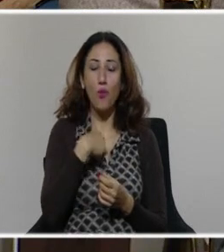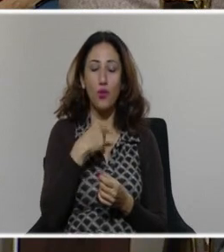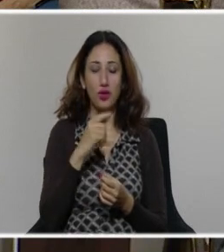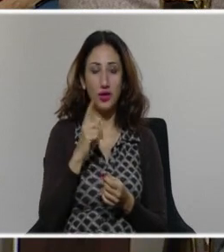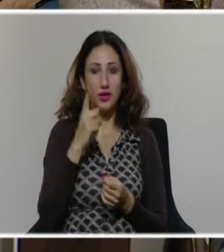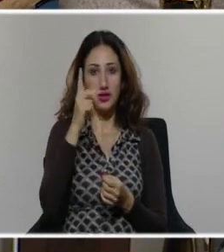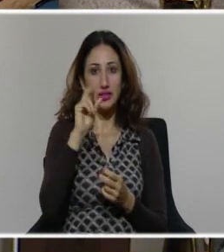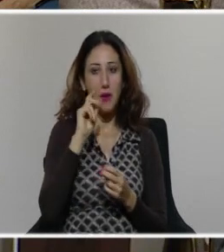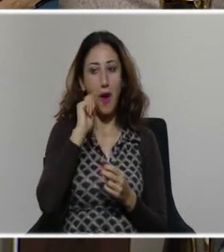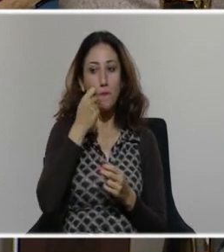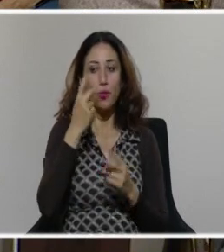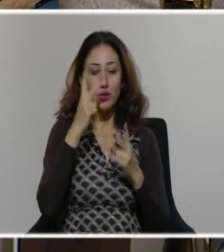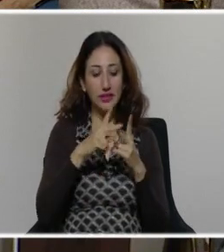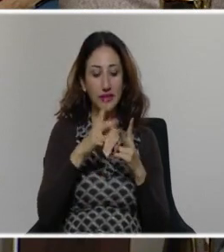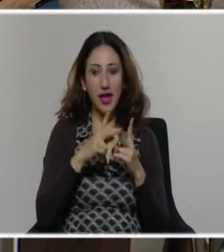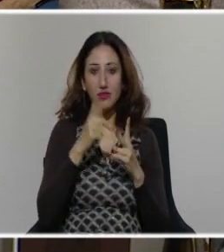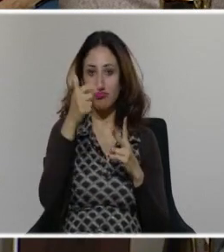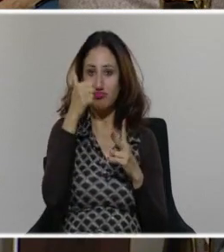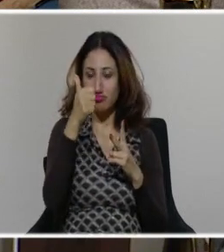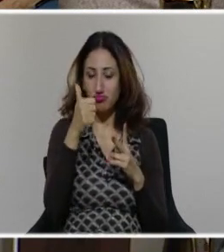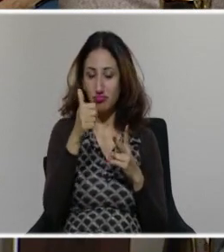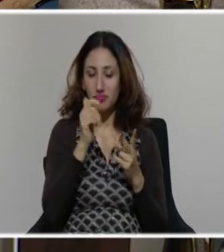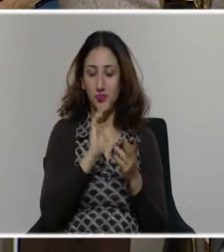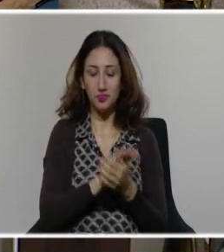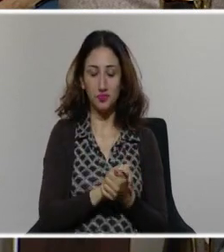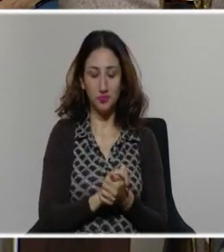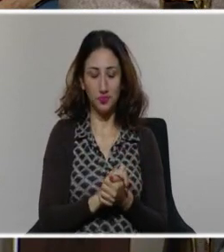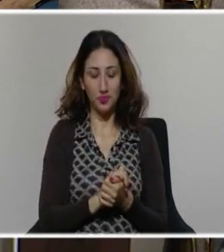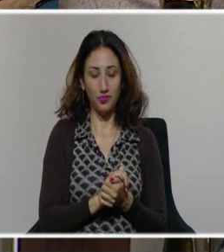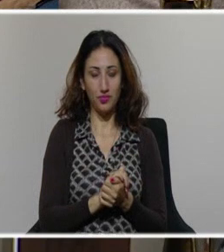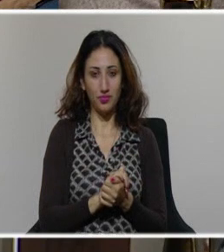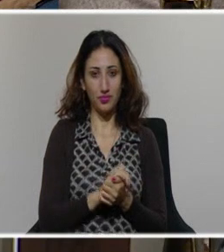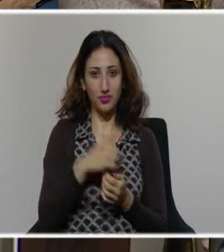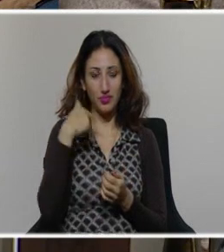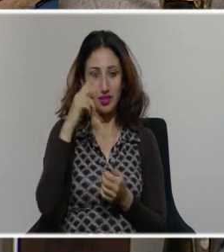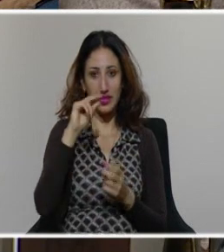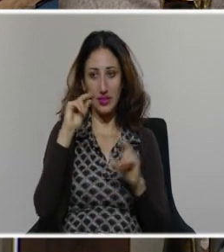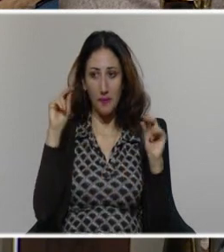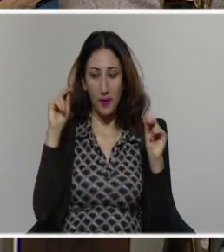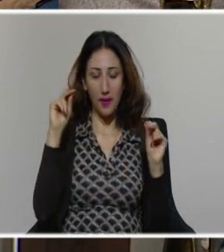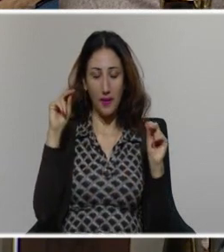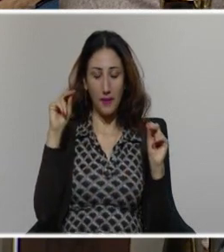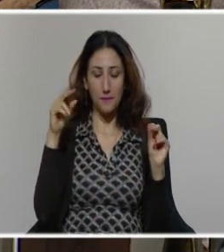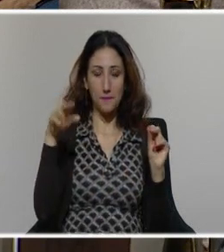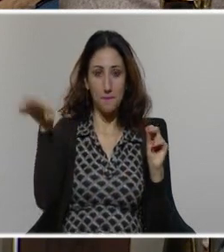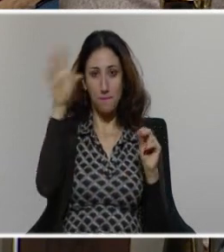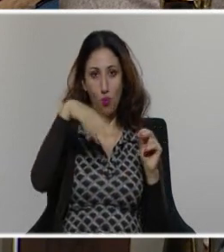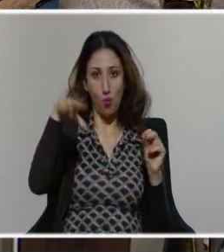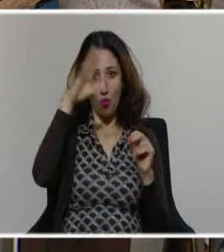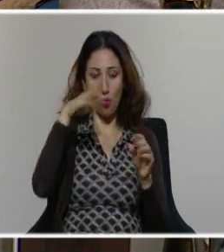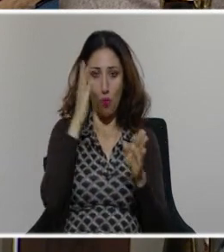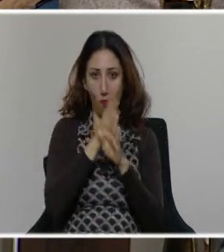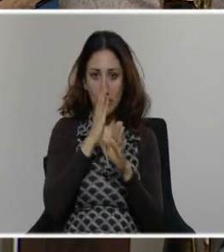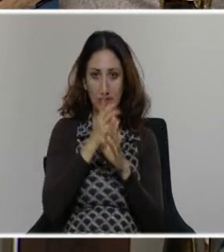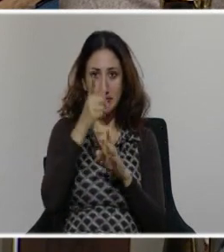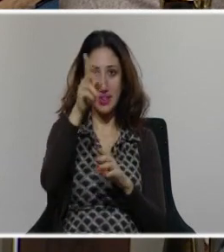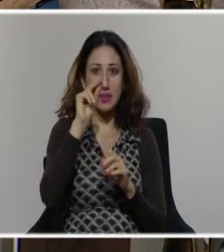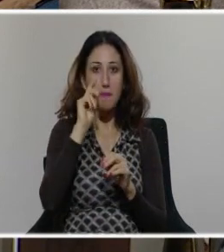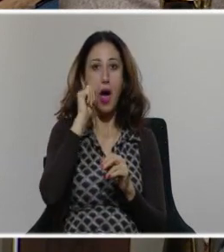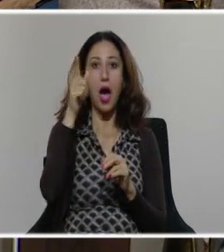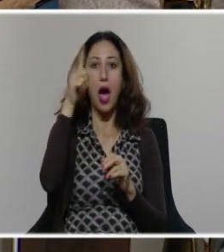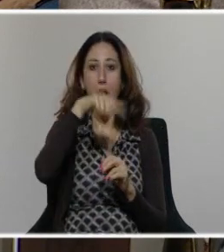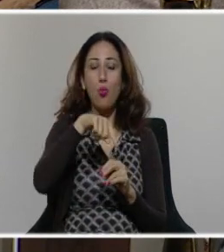والاب الثاني ليا حقيقه زي ما قال من شويه كل الممثلين بيعتبروا رشوان